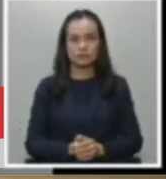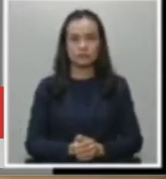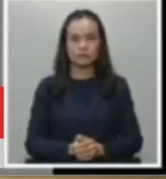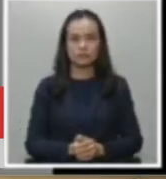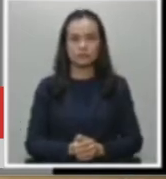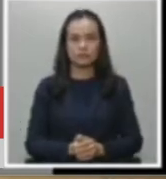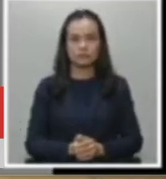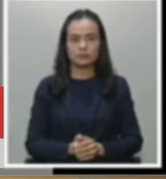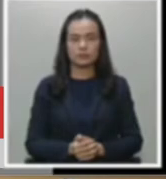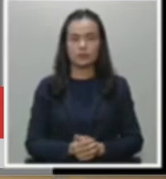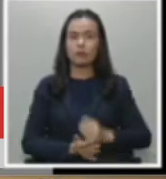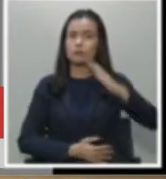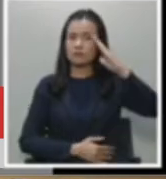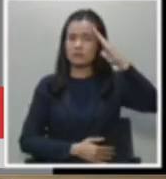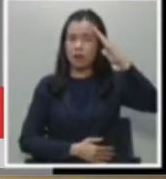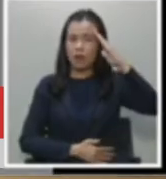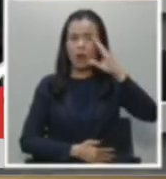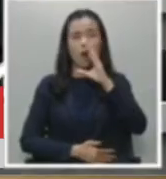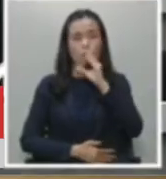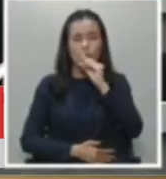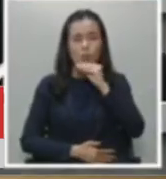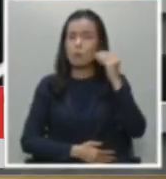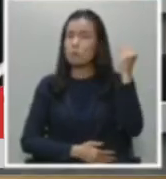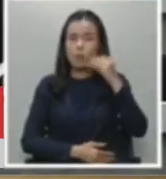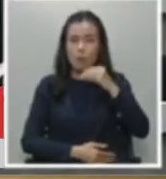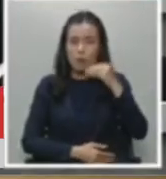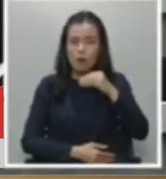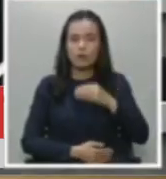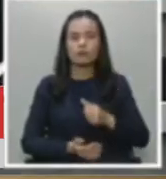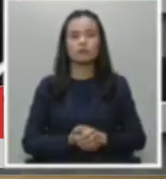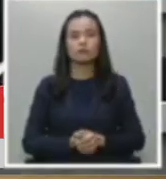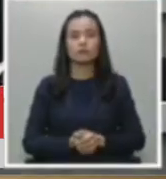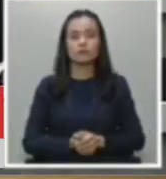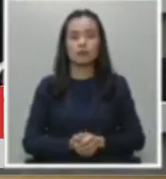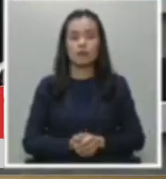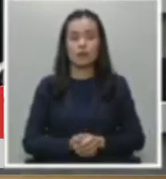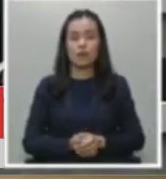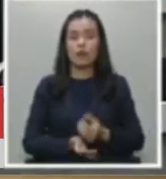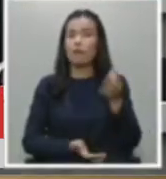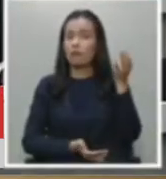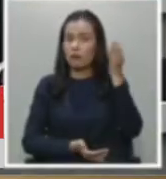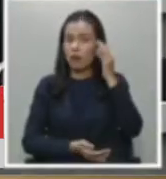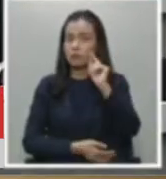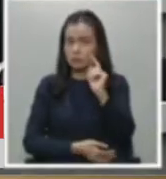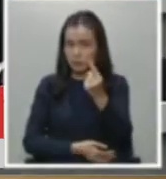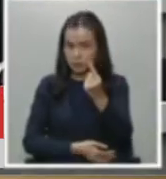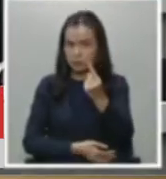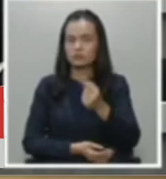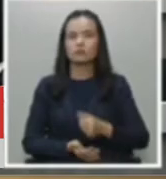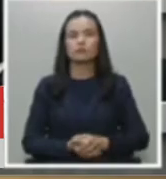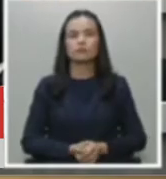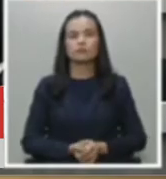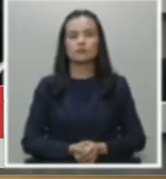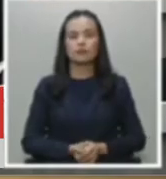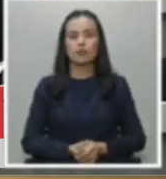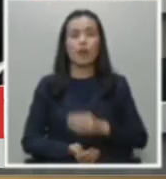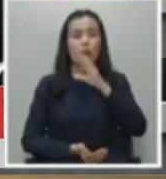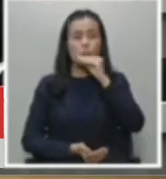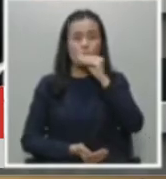จเรื่องที่กองทัพนั้นมักพูดอยู่เสมอโปรดฟังอีกครั้งครับท่านประธานมักจะ